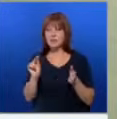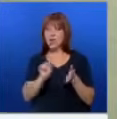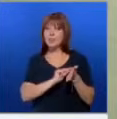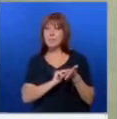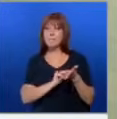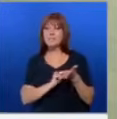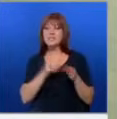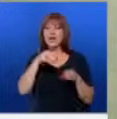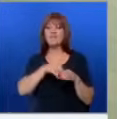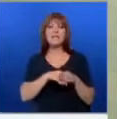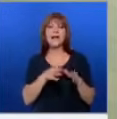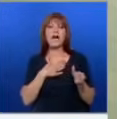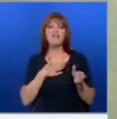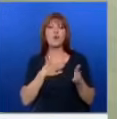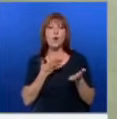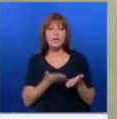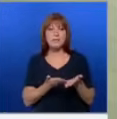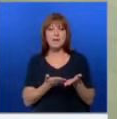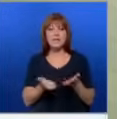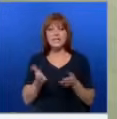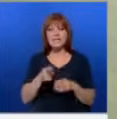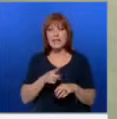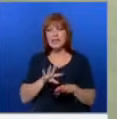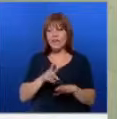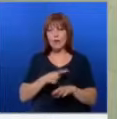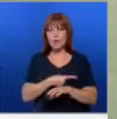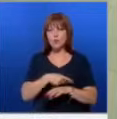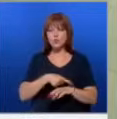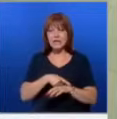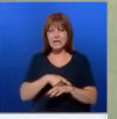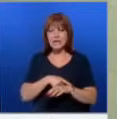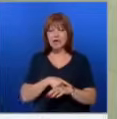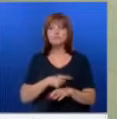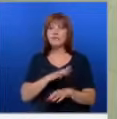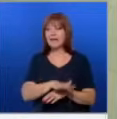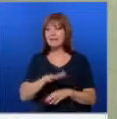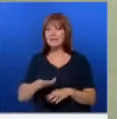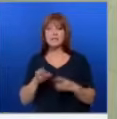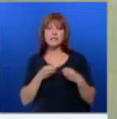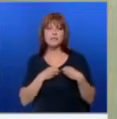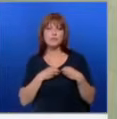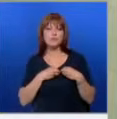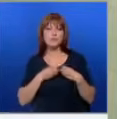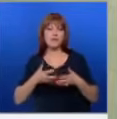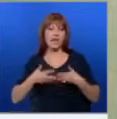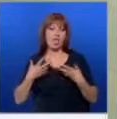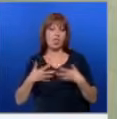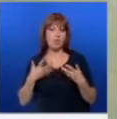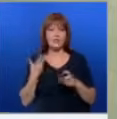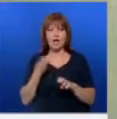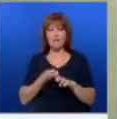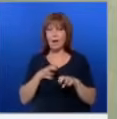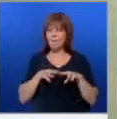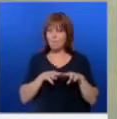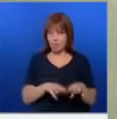написано какво съдържат. И малко, няколко часа по-късно всички деца плюс майката са се почувствали зле. Настанени са в